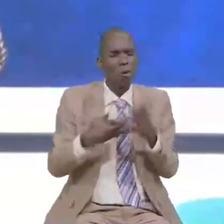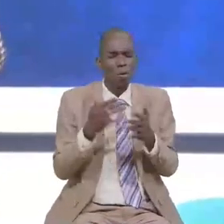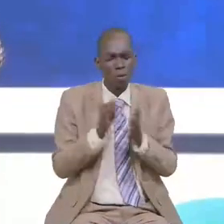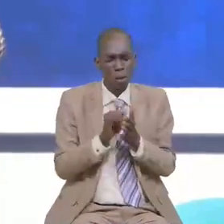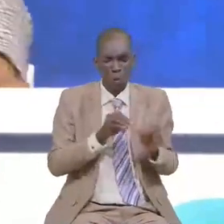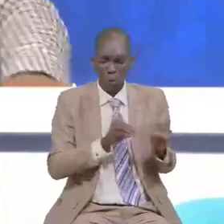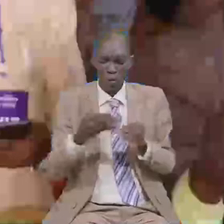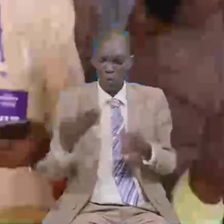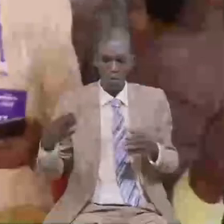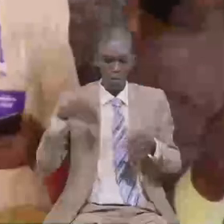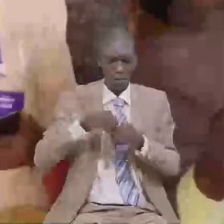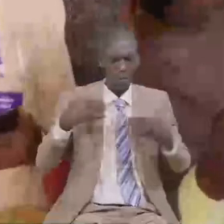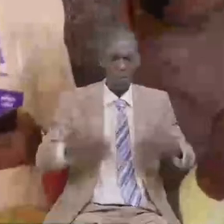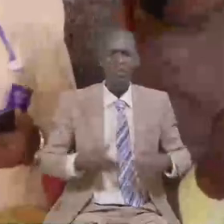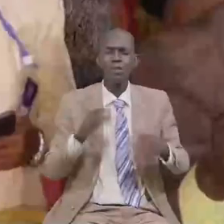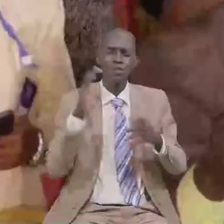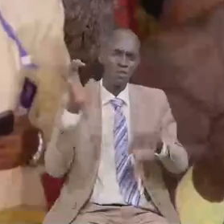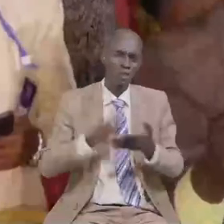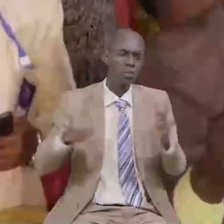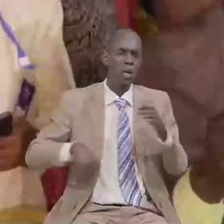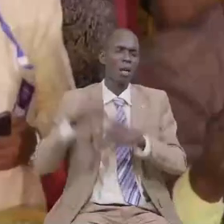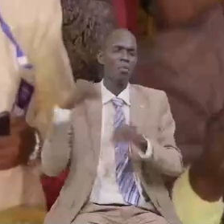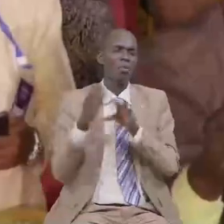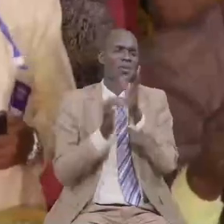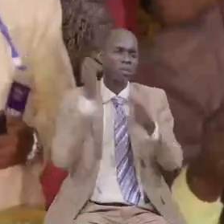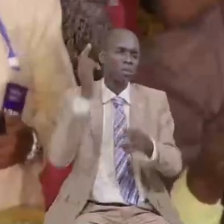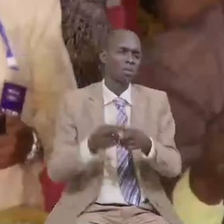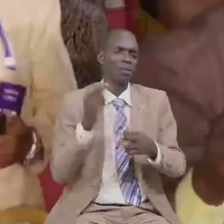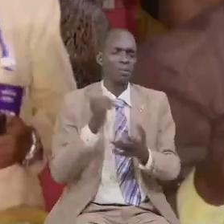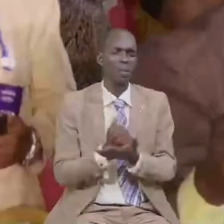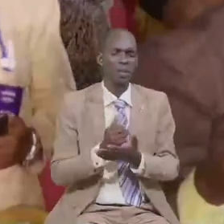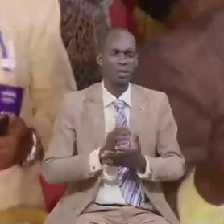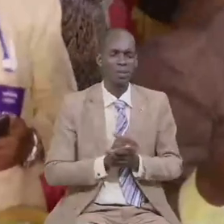que ces objets quittent leur corps au nom de Jésus-Christ.